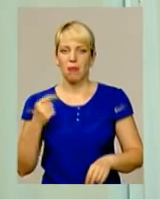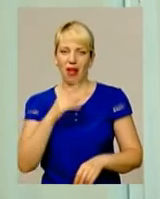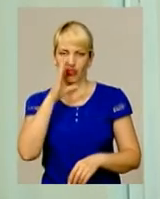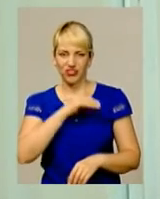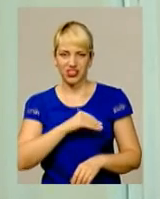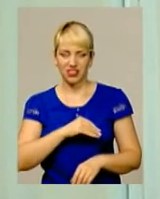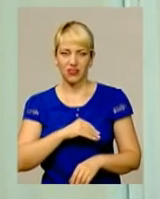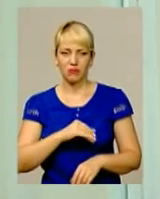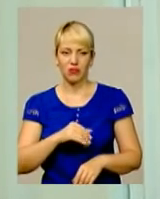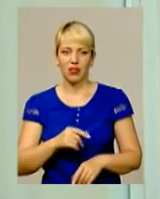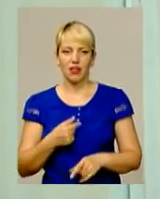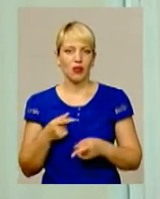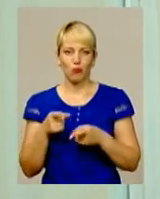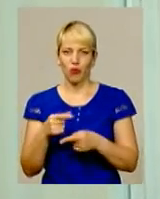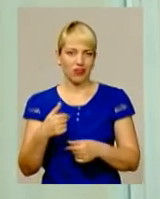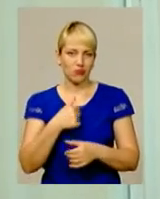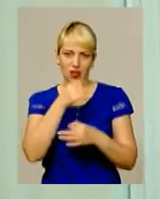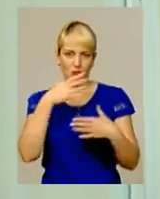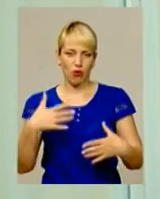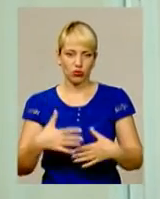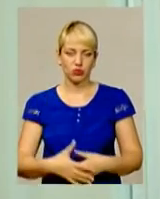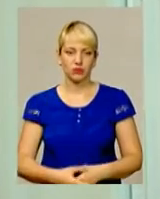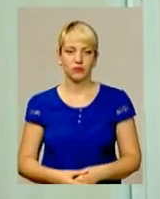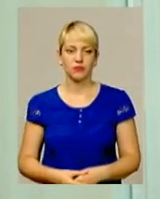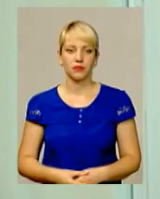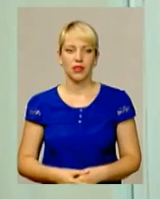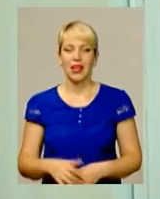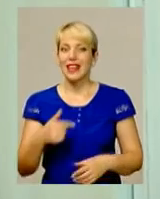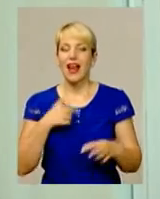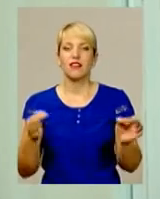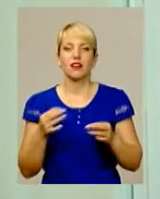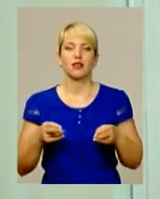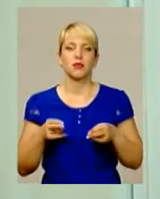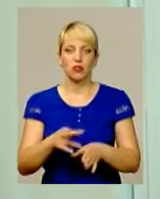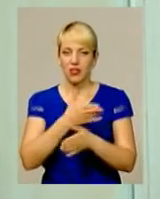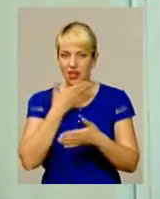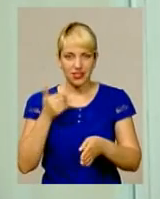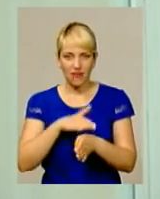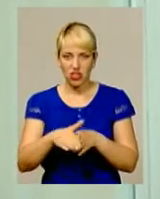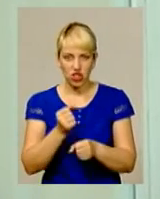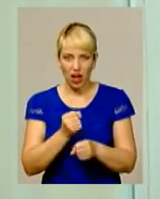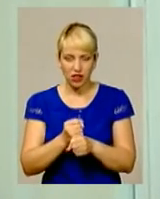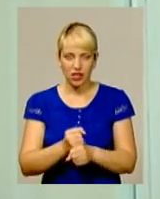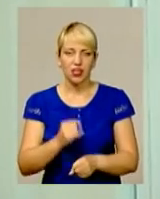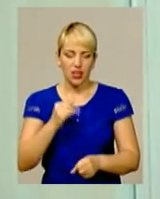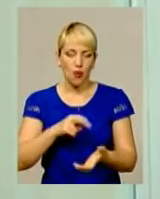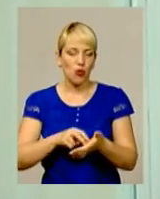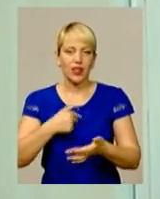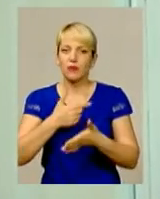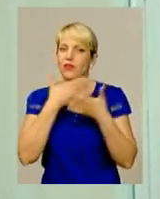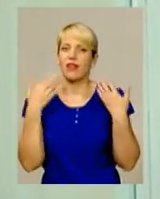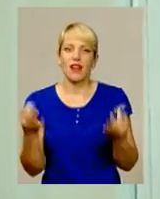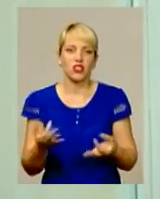немалоэффективными, и напугать они точно я не мог. Вот, значит, я никаких преступлений не совершал, бояться мне нечего. Вот, и все их